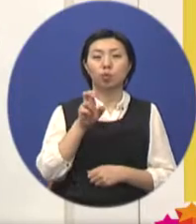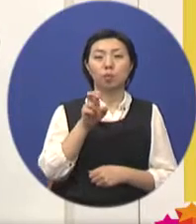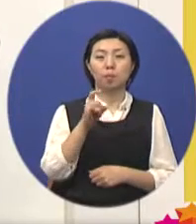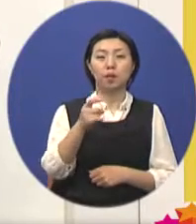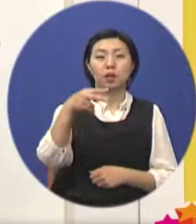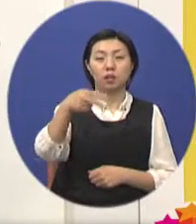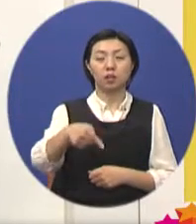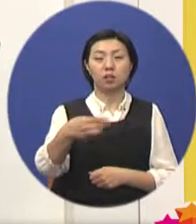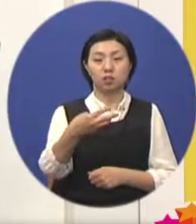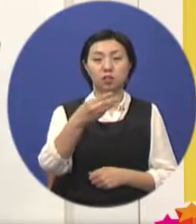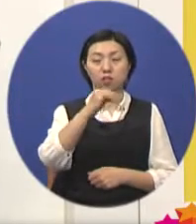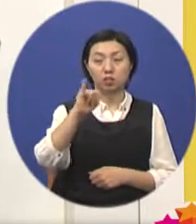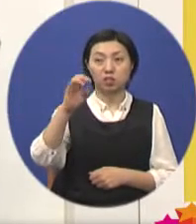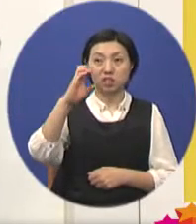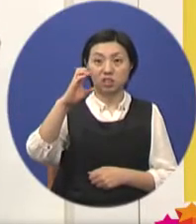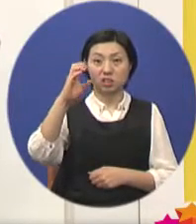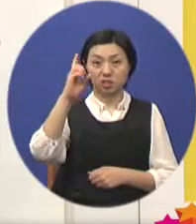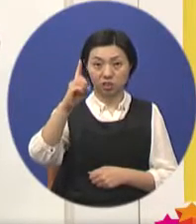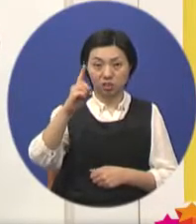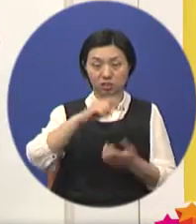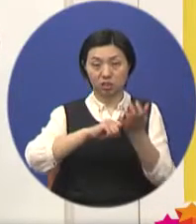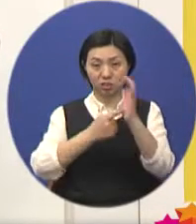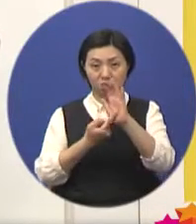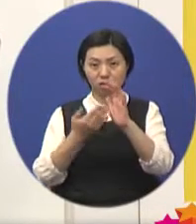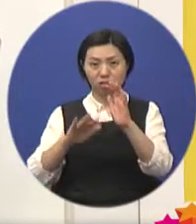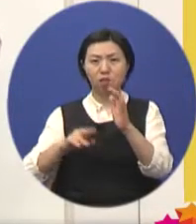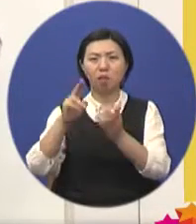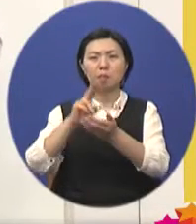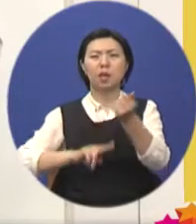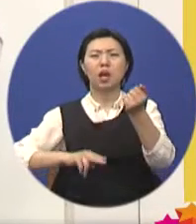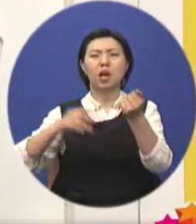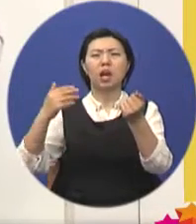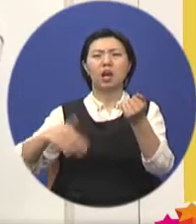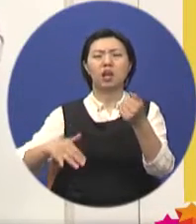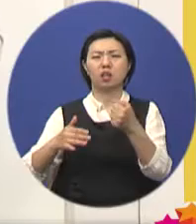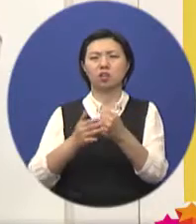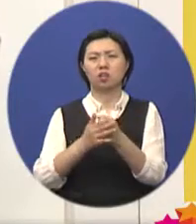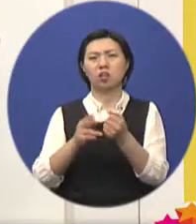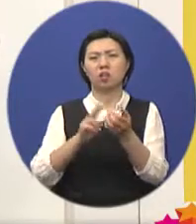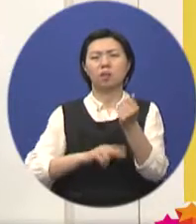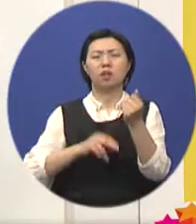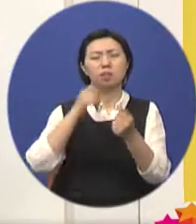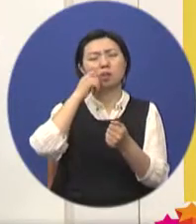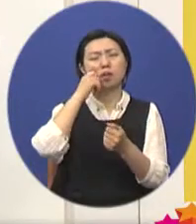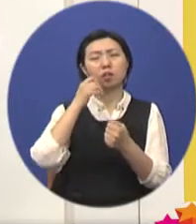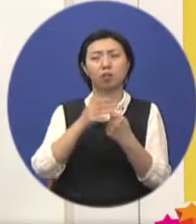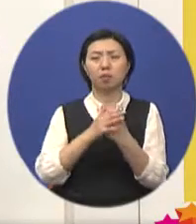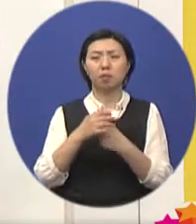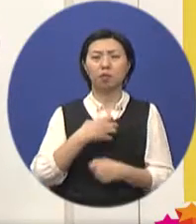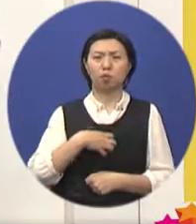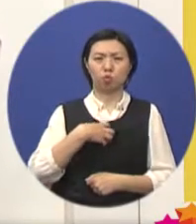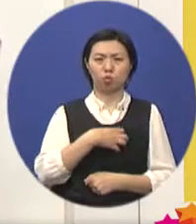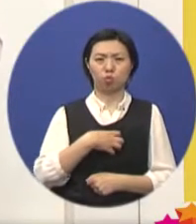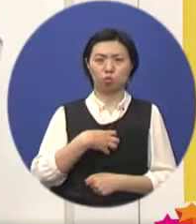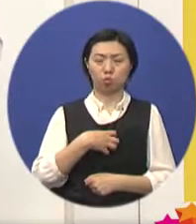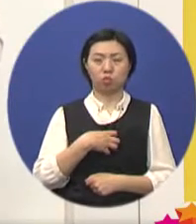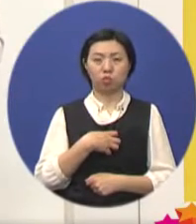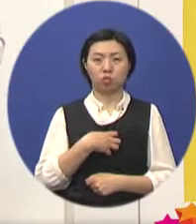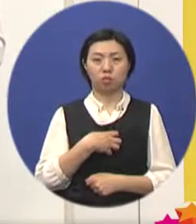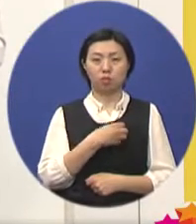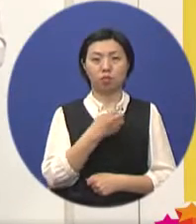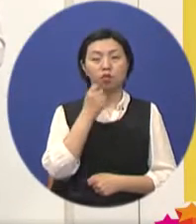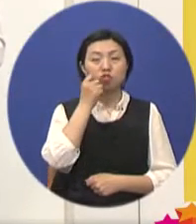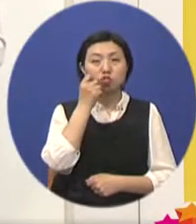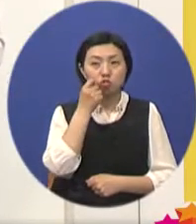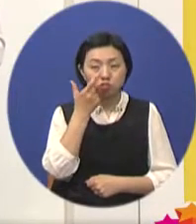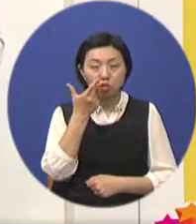안 팔린다고 그 도매상인가 소매상에서 걱정을 하더라고요. 그게 저희가 6개월 동안